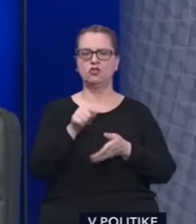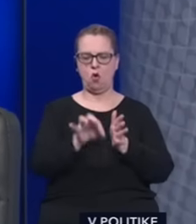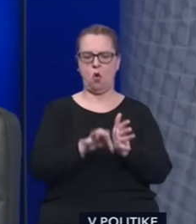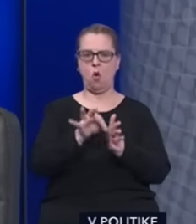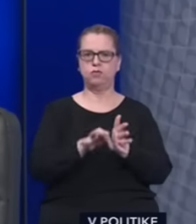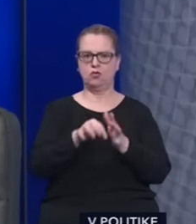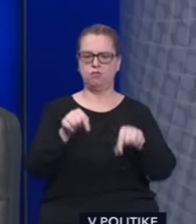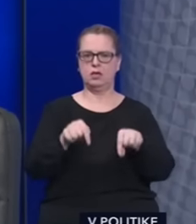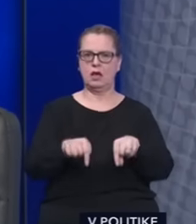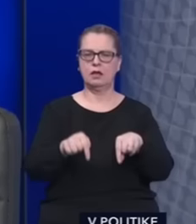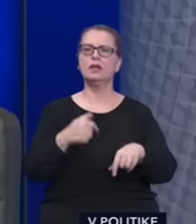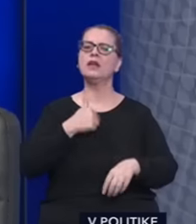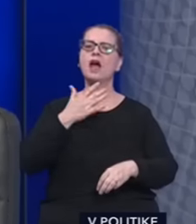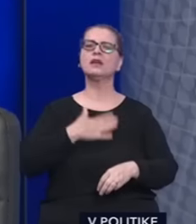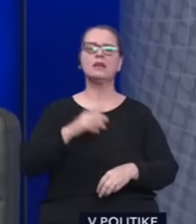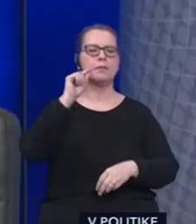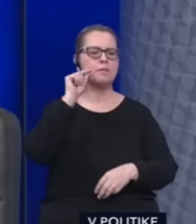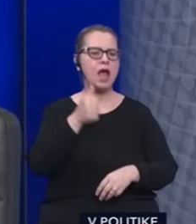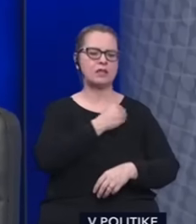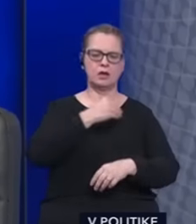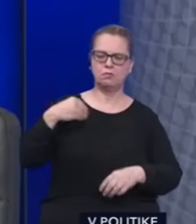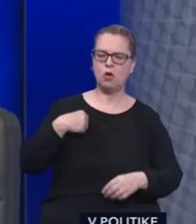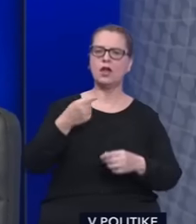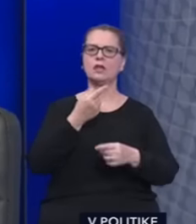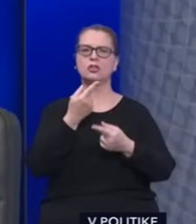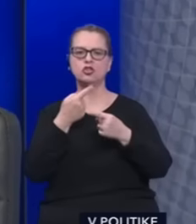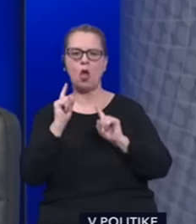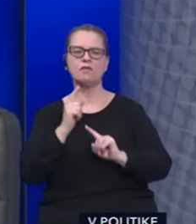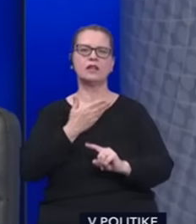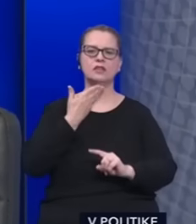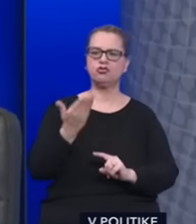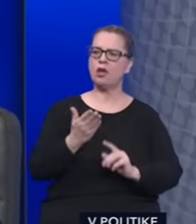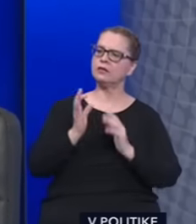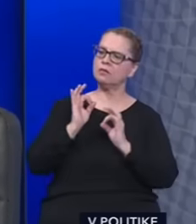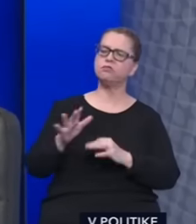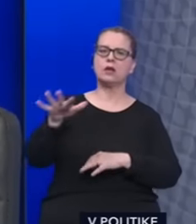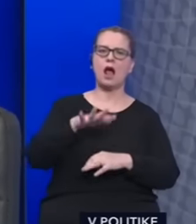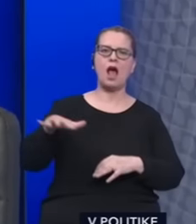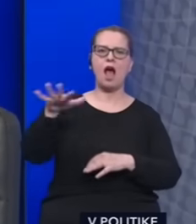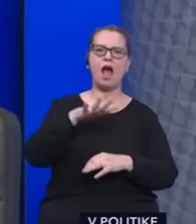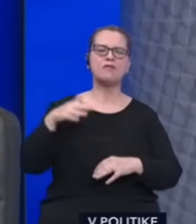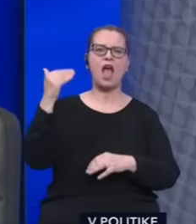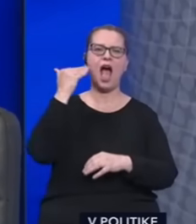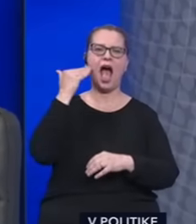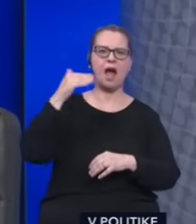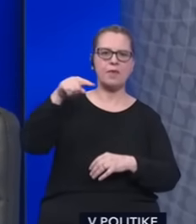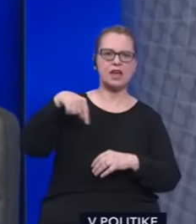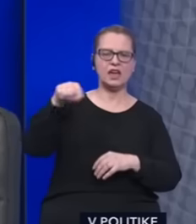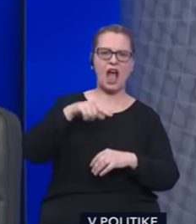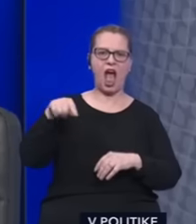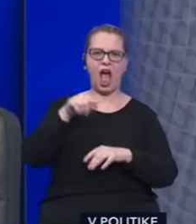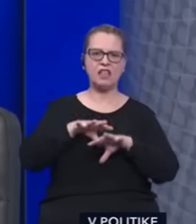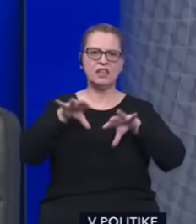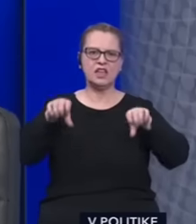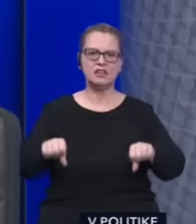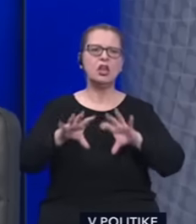obdobia, že chcem, aby Maďari, Slováci, Poliaci a Česi práve tomu Bruselu a tej amerikanizácii, pretože nie všetko